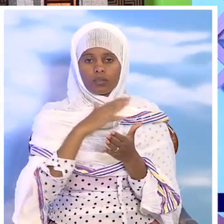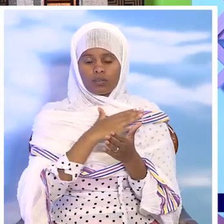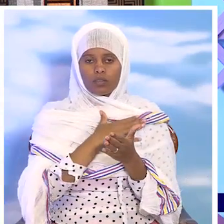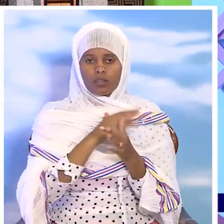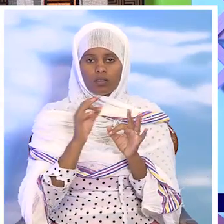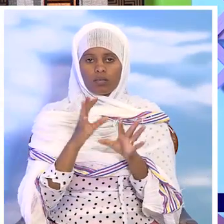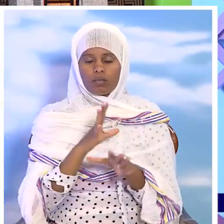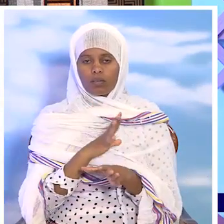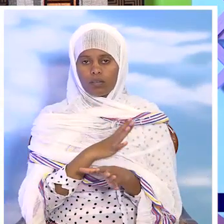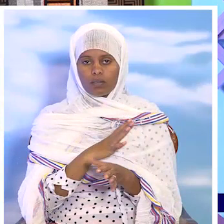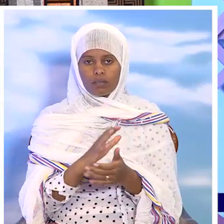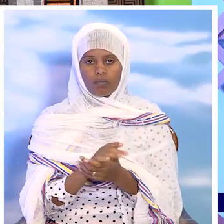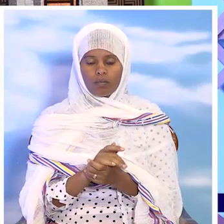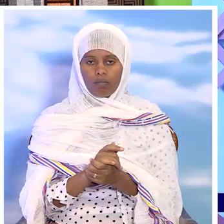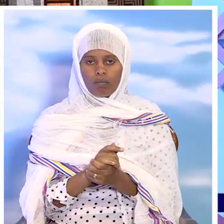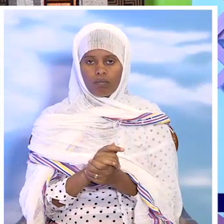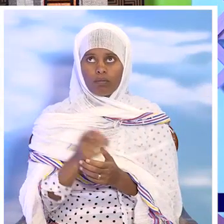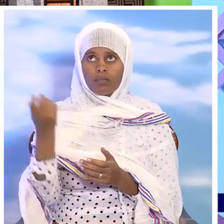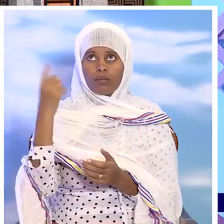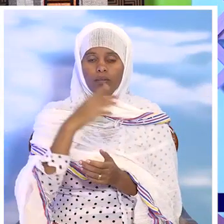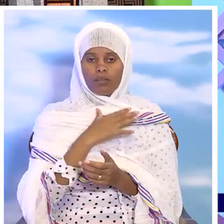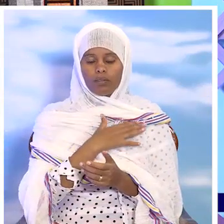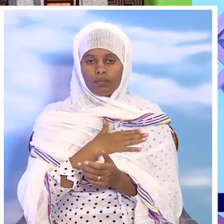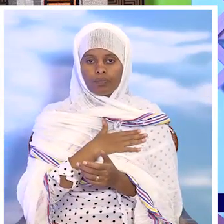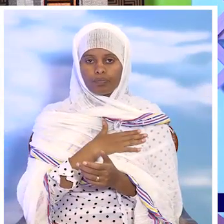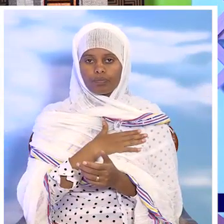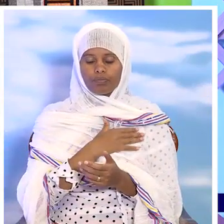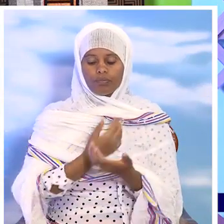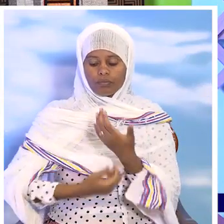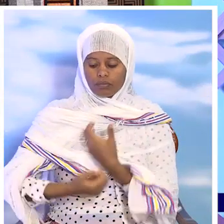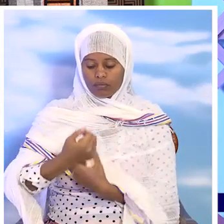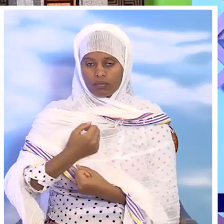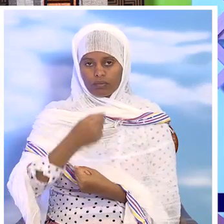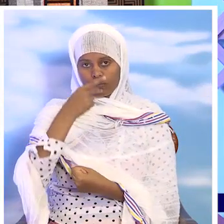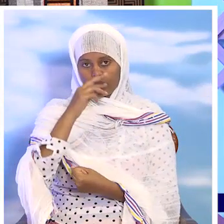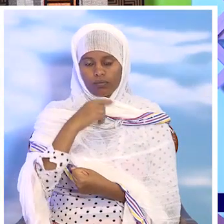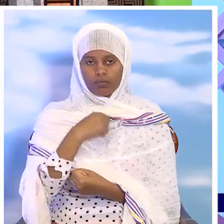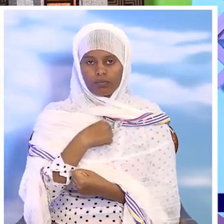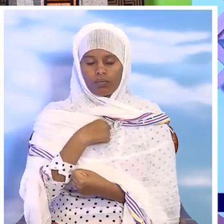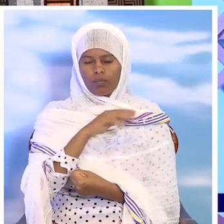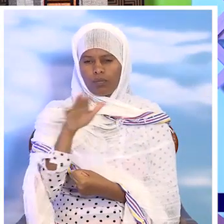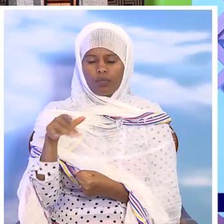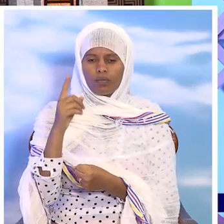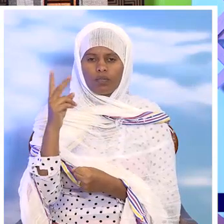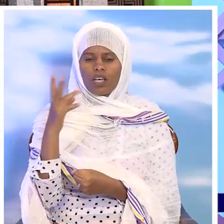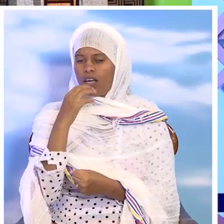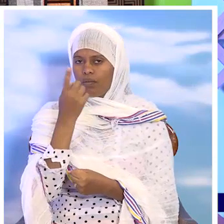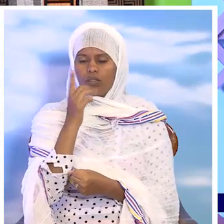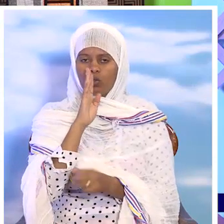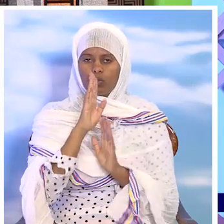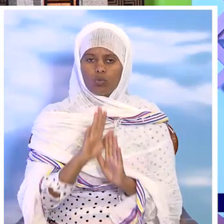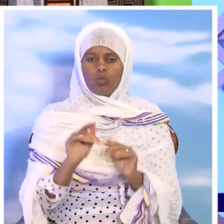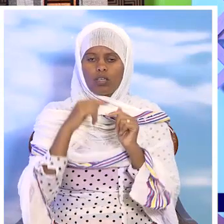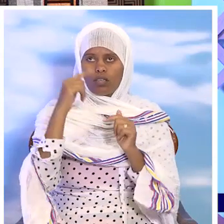ኣምላኽና ከመይ ኣለኹም? ንወል እግዚአብሔር ኣምላኽና ኃጢአትናን በደልናን ኣበሳናን ከተጸባጸበ ቅዱስ